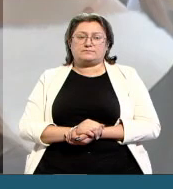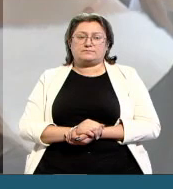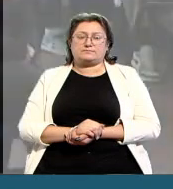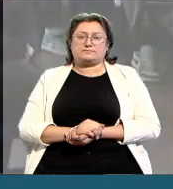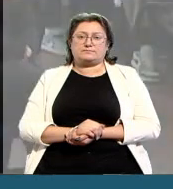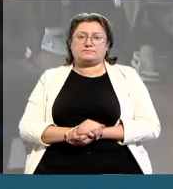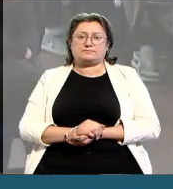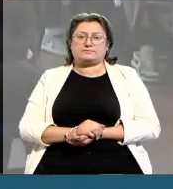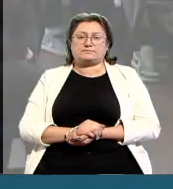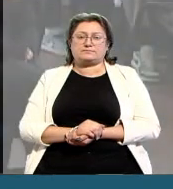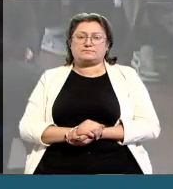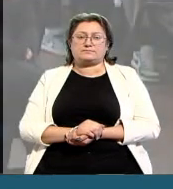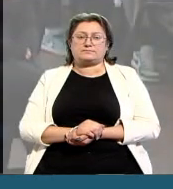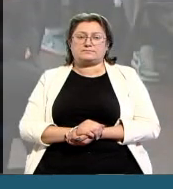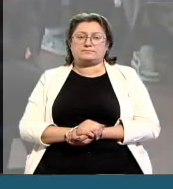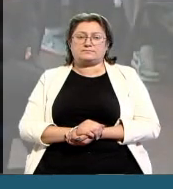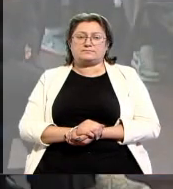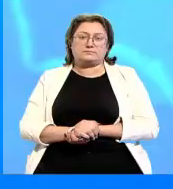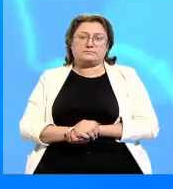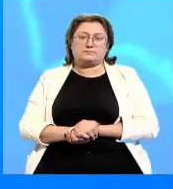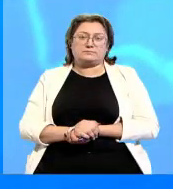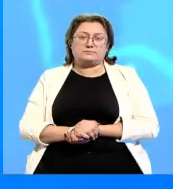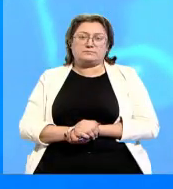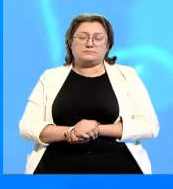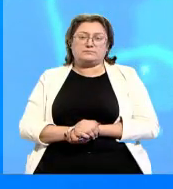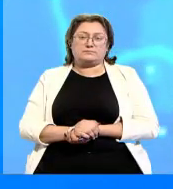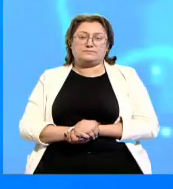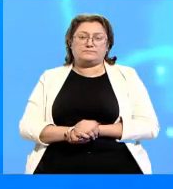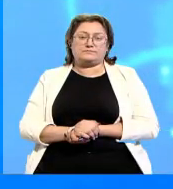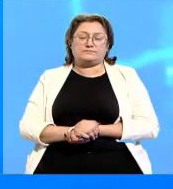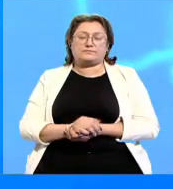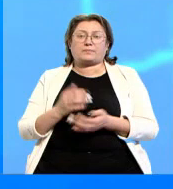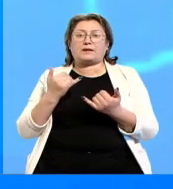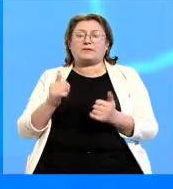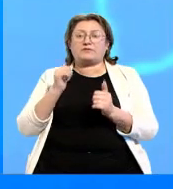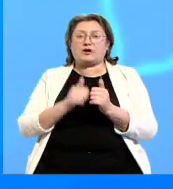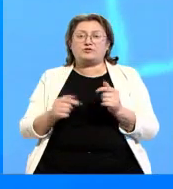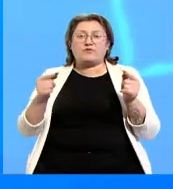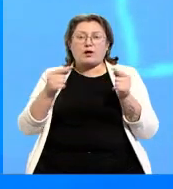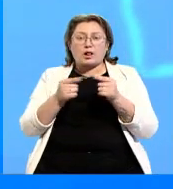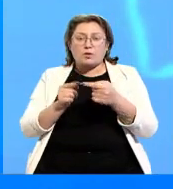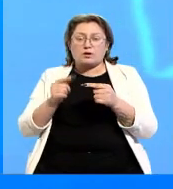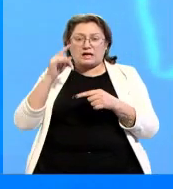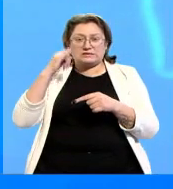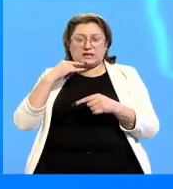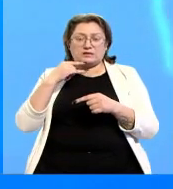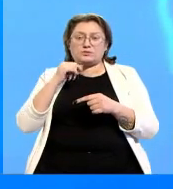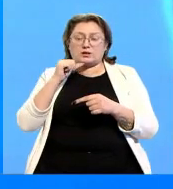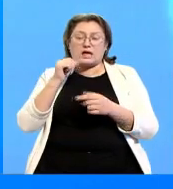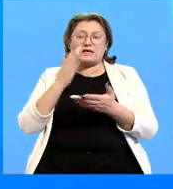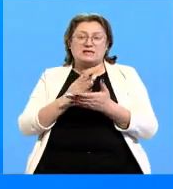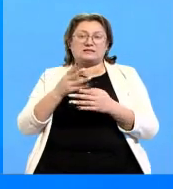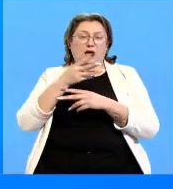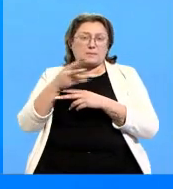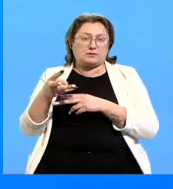Айдана Манатқызы, Руслан Жабаев, Қостанай телеарнасы. Енді Қостанайдың әр бұрышы жалпы бейне камералармен бақыланады. Оның